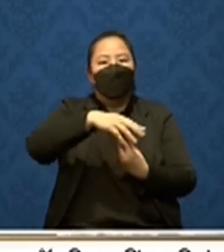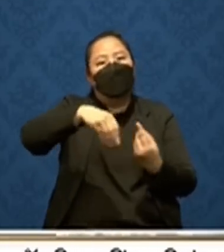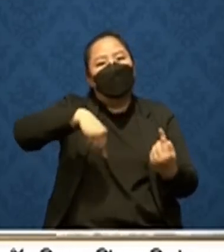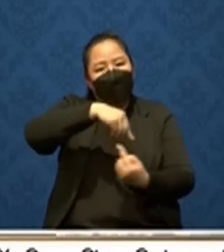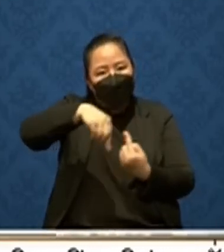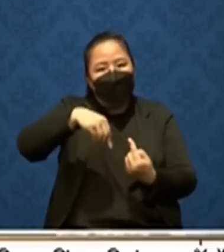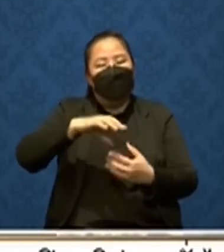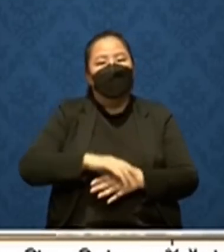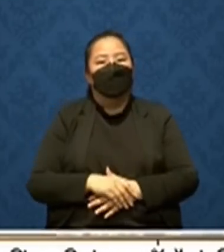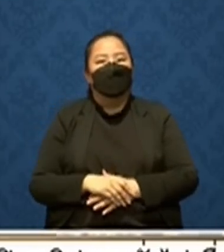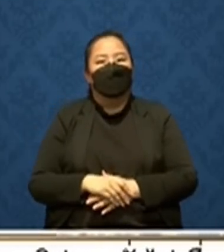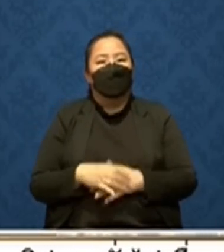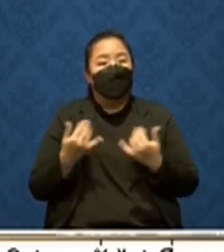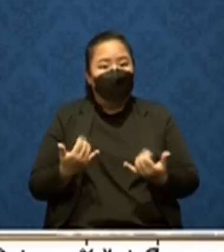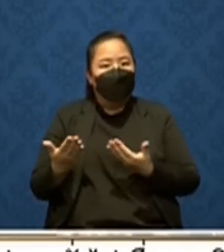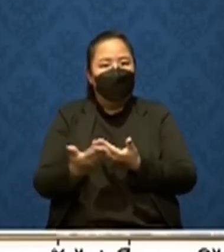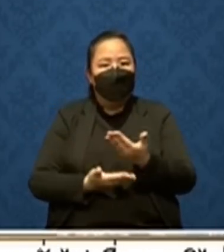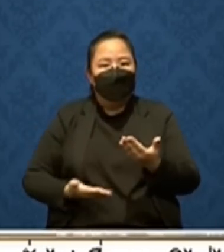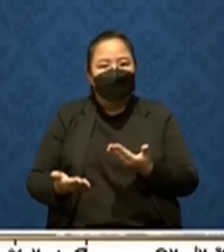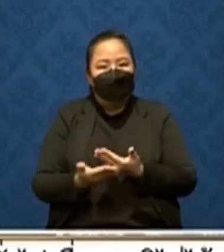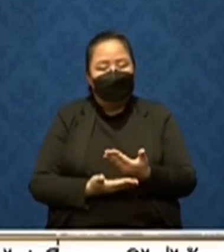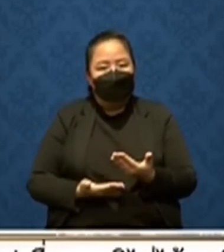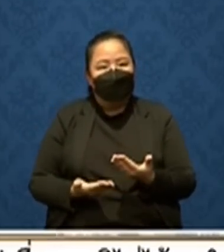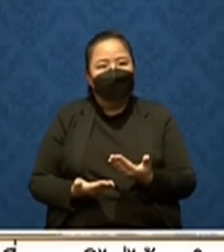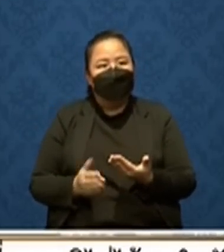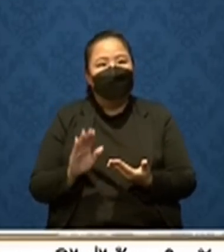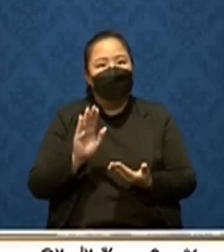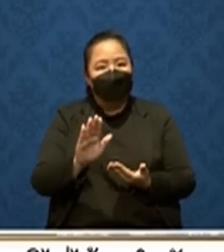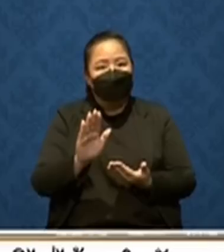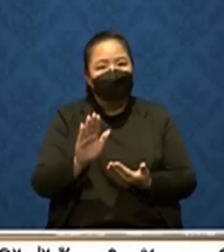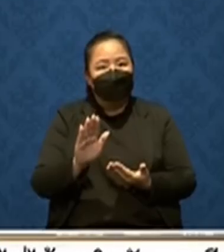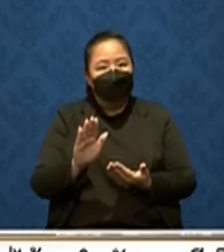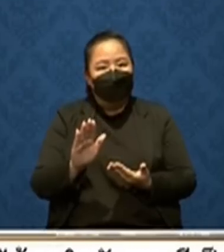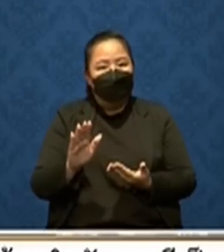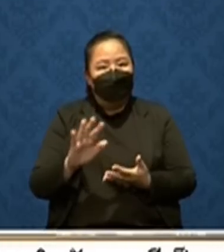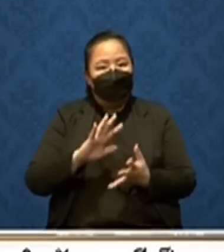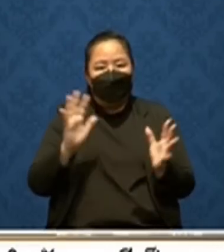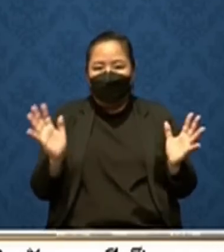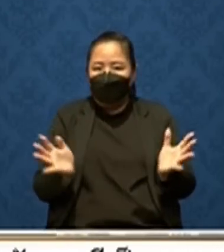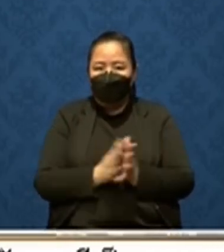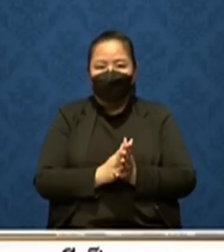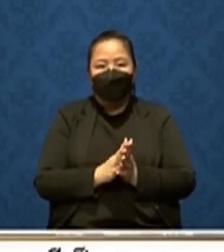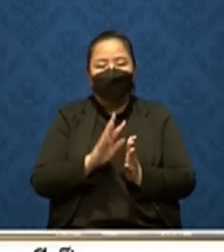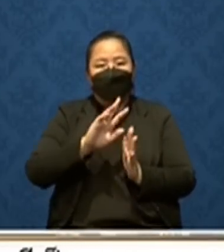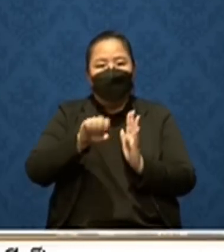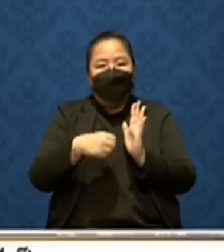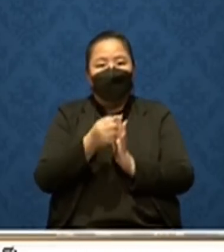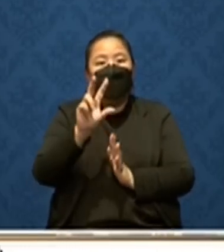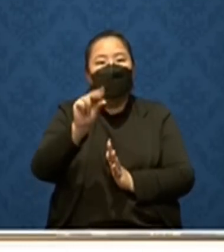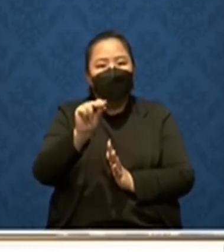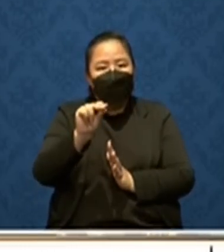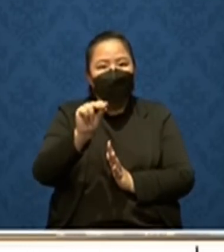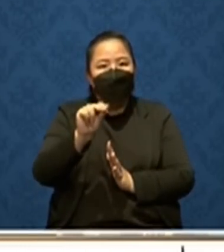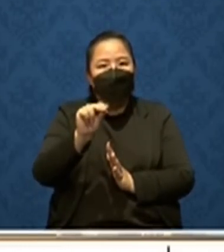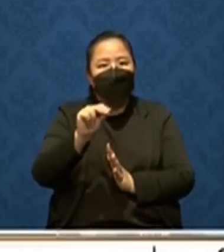ลองใช้เวลาอภิปรายเปิดตัวผลิตประโยคจันทร์โอชา 30ชั่วโมงเรื่องนี้เนี่ยไม่น้อยกว่า 10ชั่วโมง